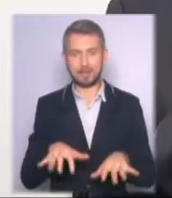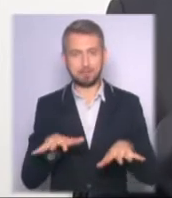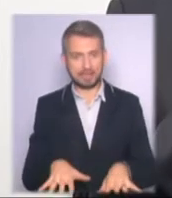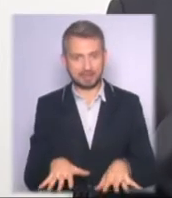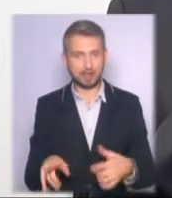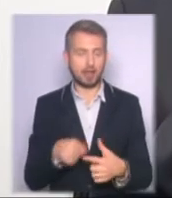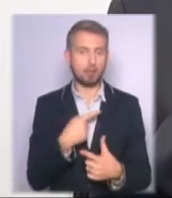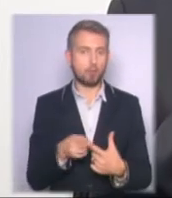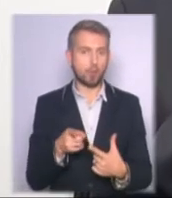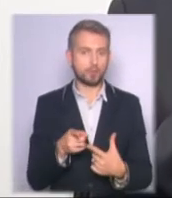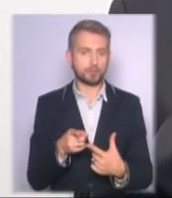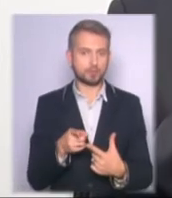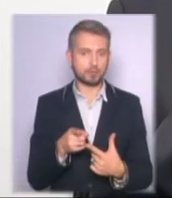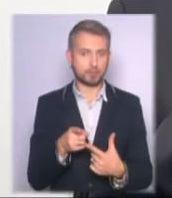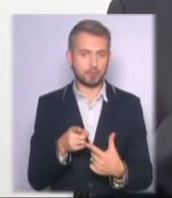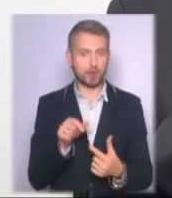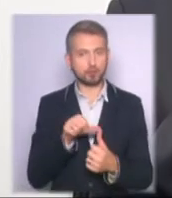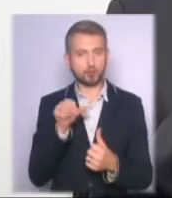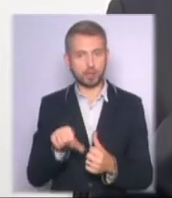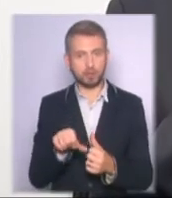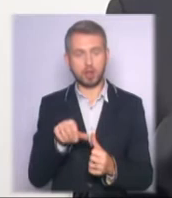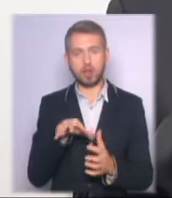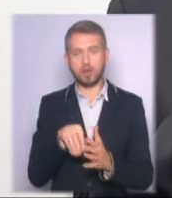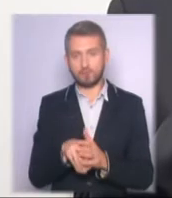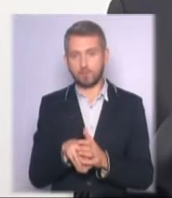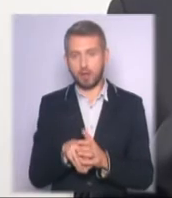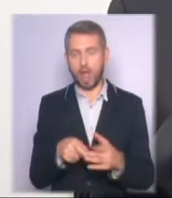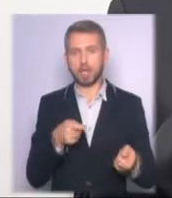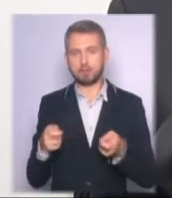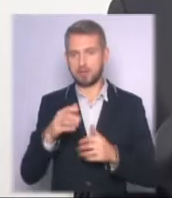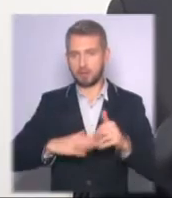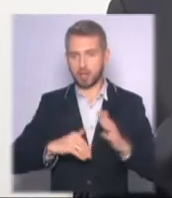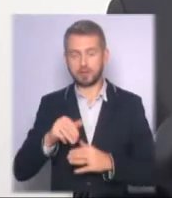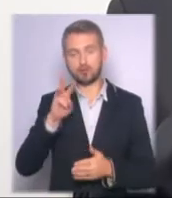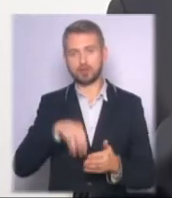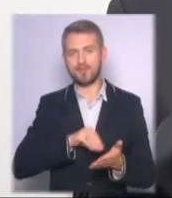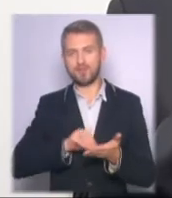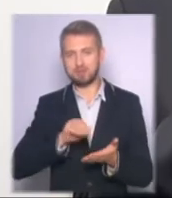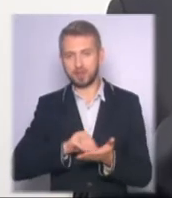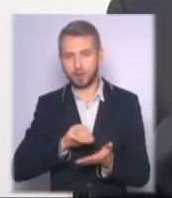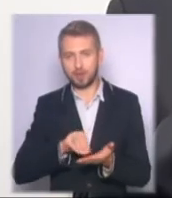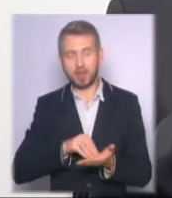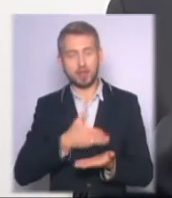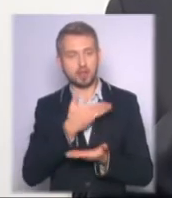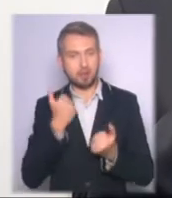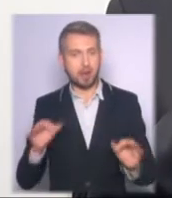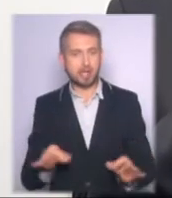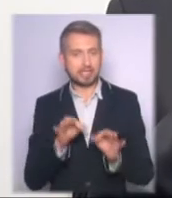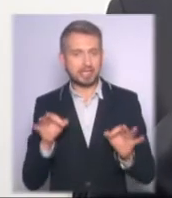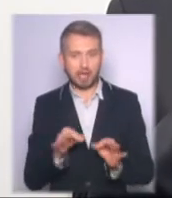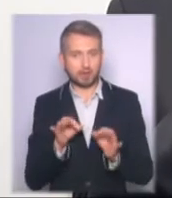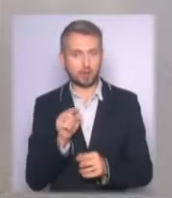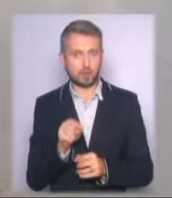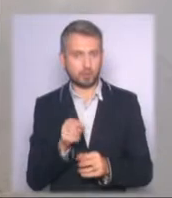або, зокрема, в адмінпрактиці, то штраф виписується, немає ніяких